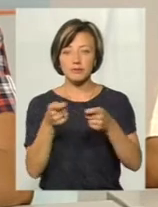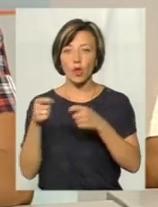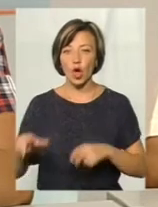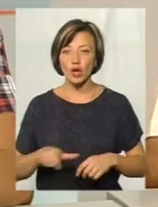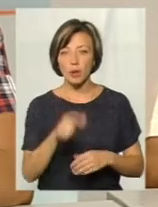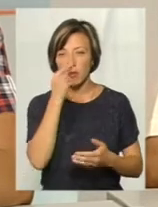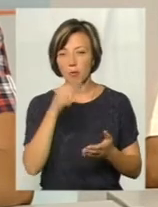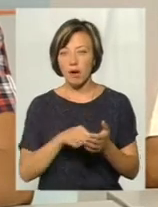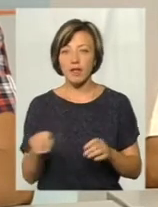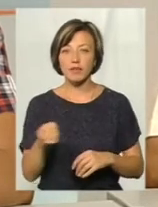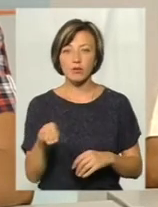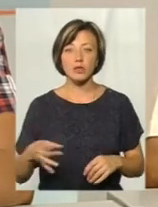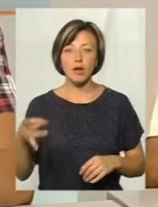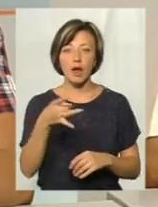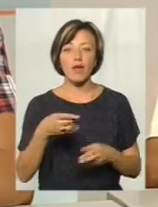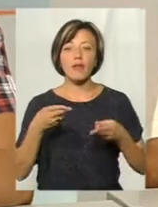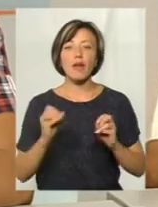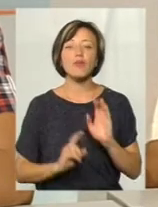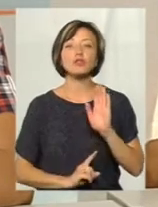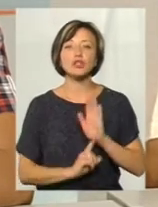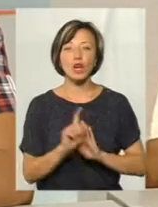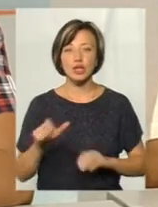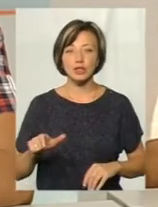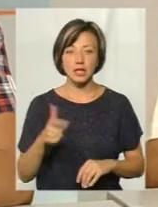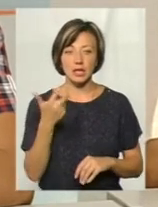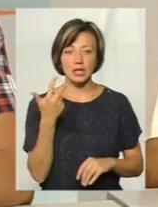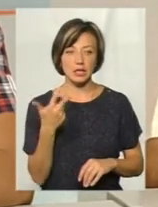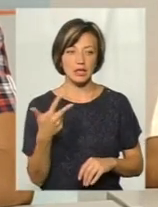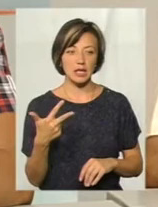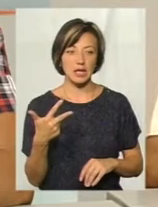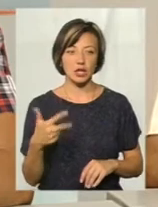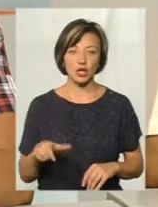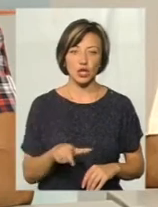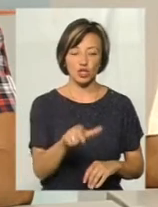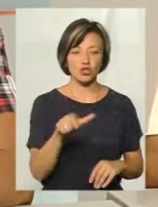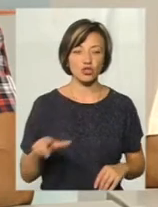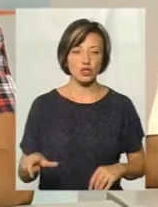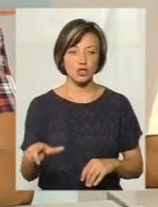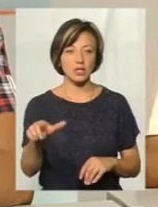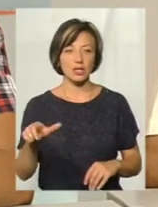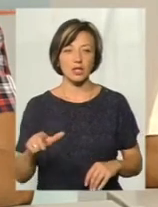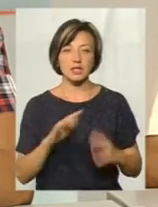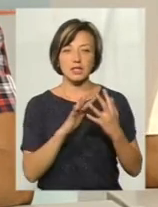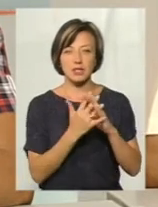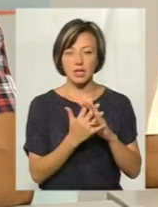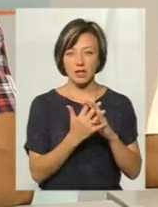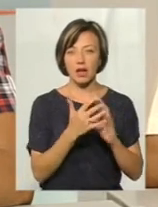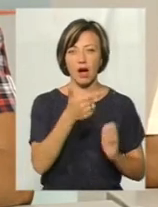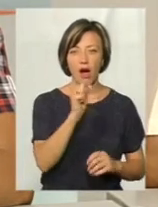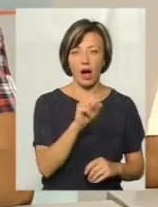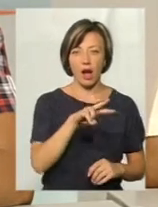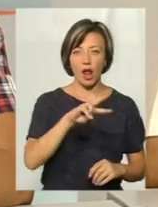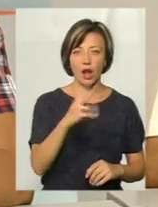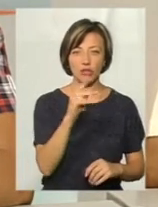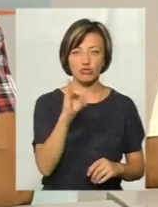в Теофіпольський район, де бере початок якраз от три, можна сказати, річки. От там села Гальчинці, Шибина. І майже